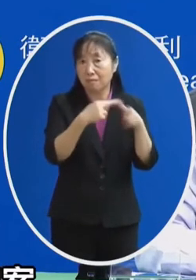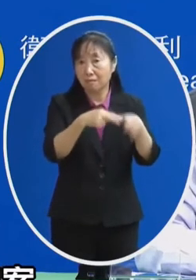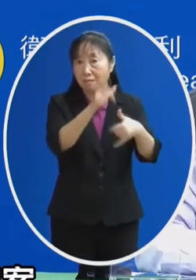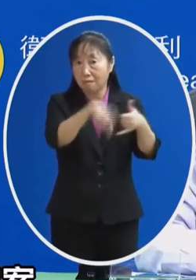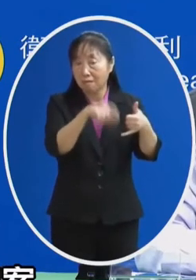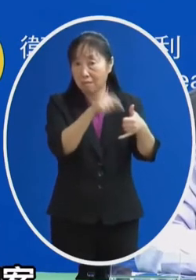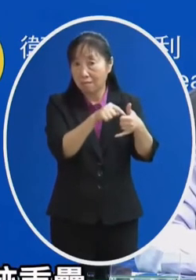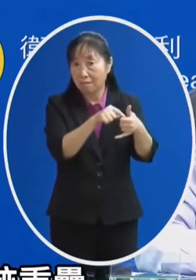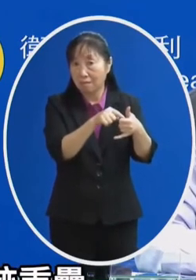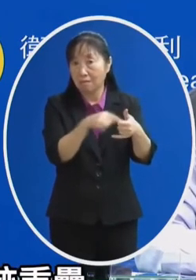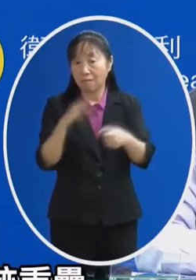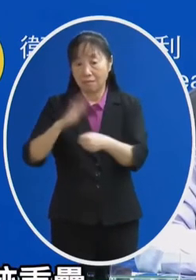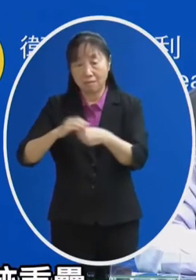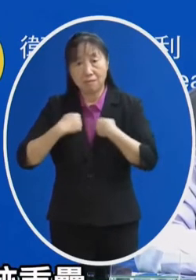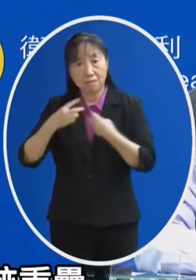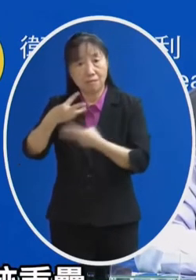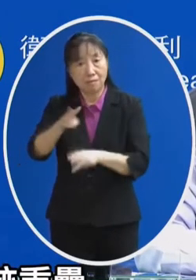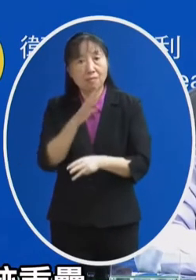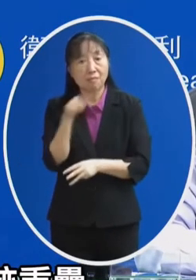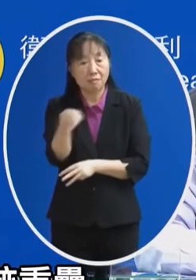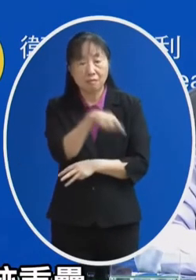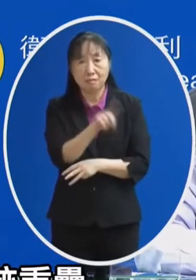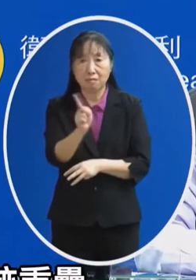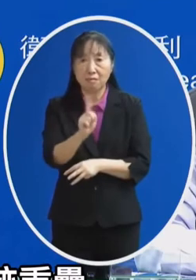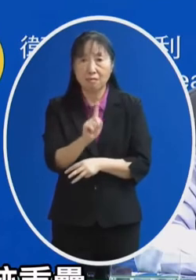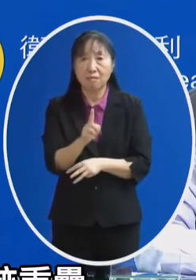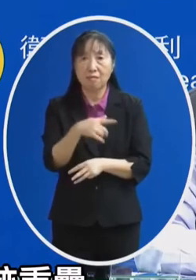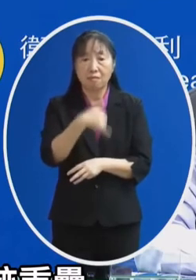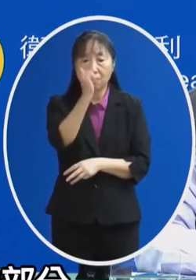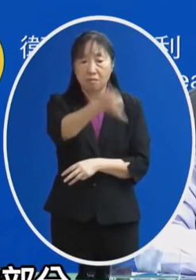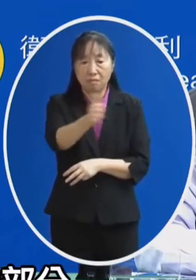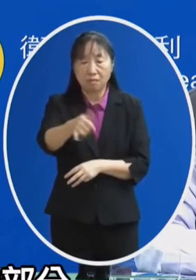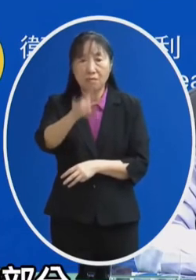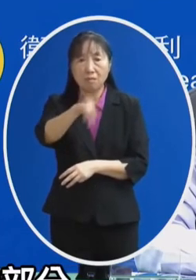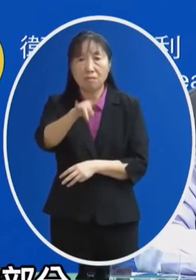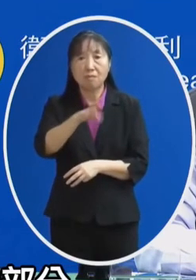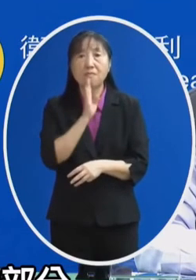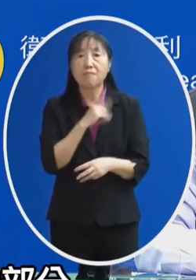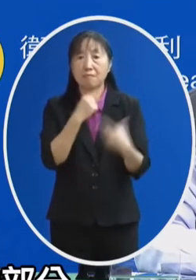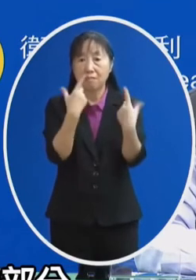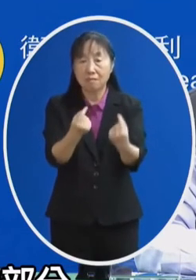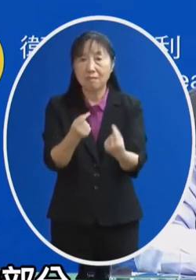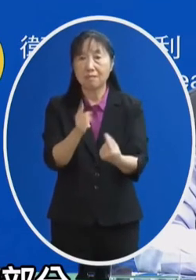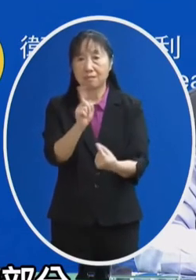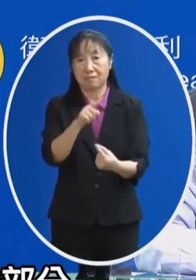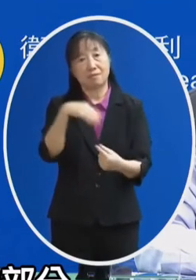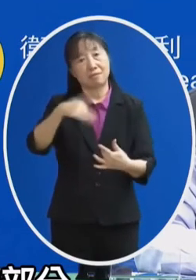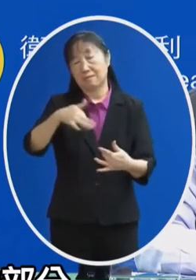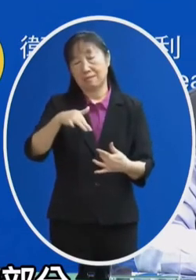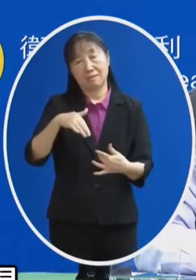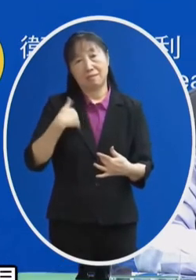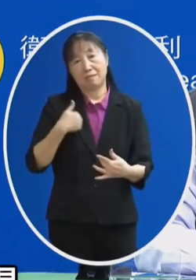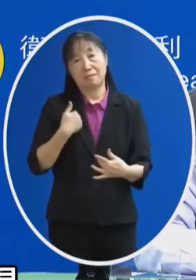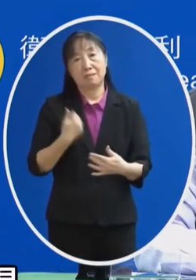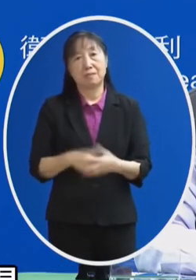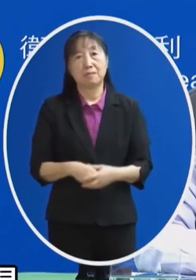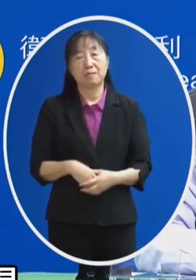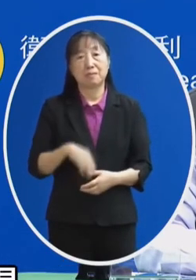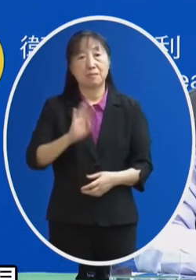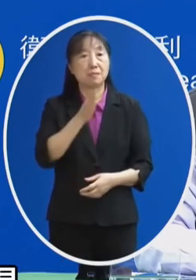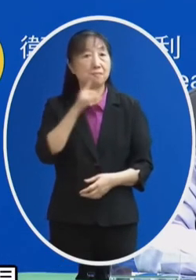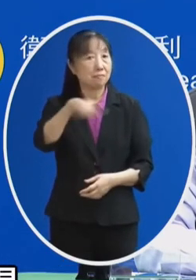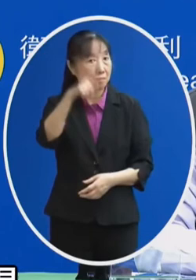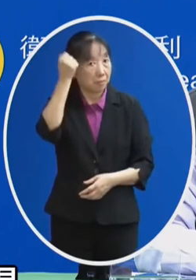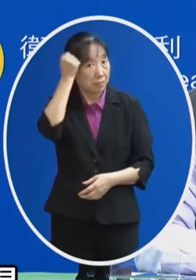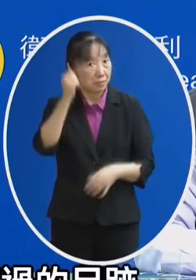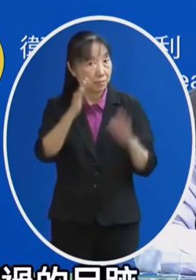个个案和点点补习班这些相关的个案有什么足迹重叠，或是流行病学相关联的部分哈。不过大家如果还记得，就是说我